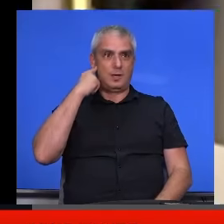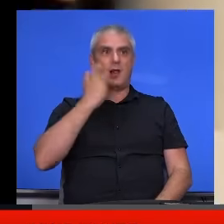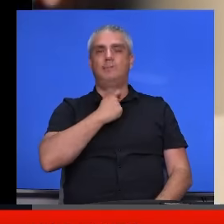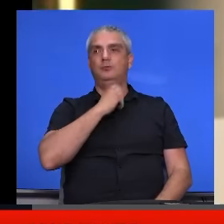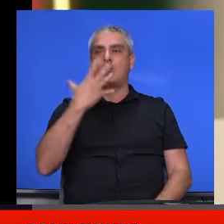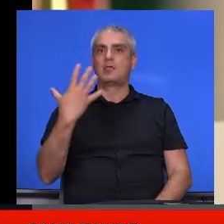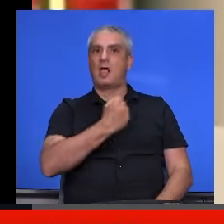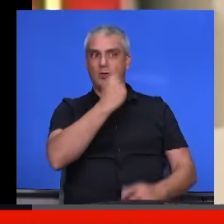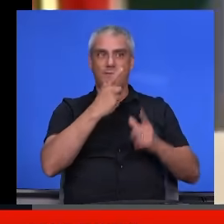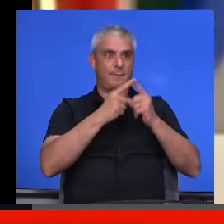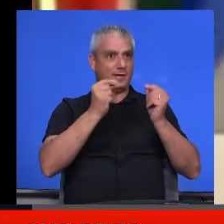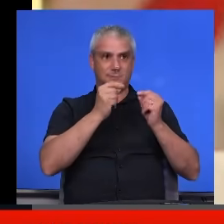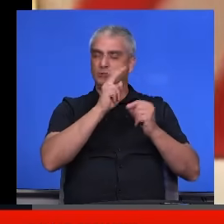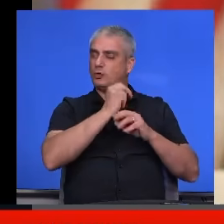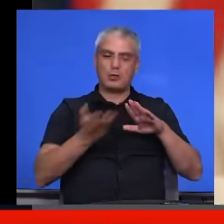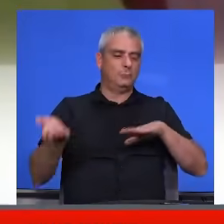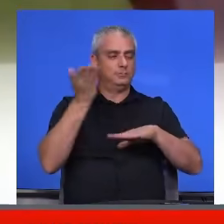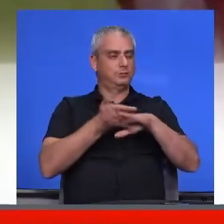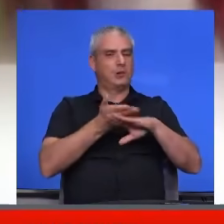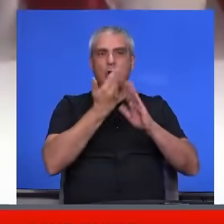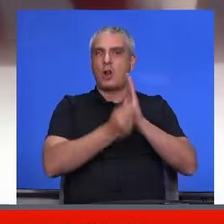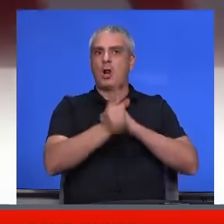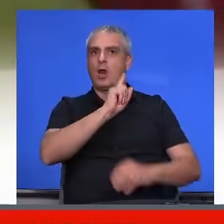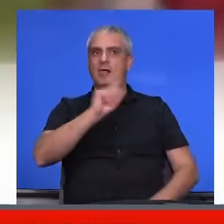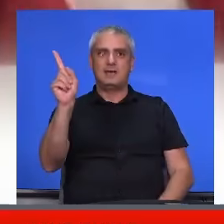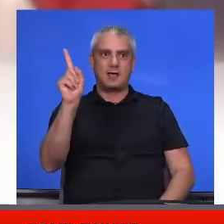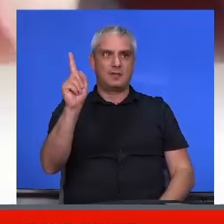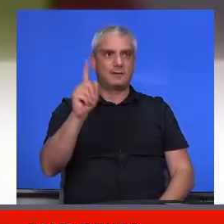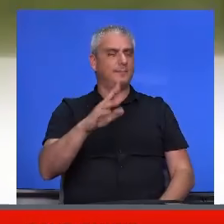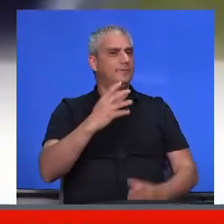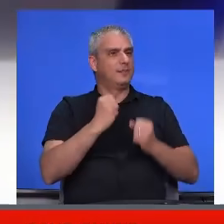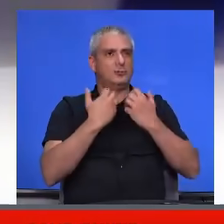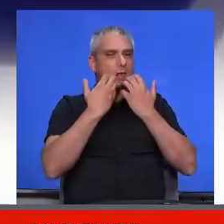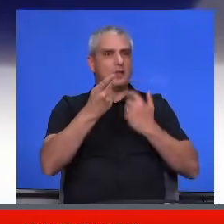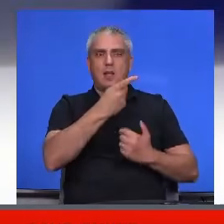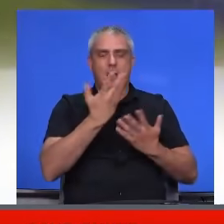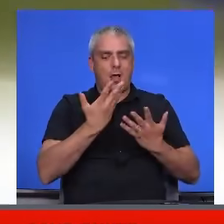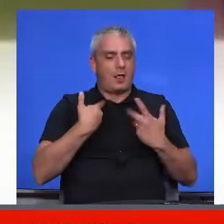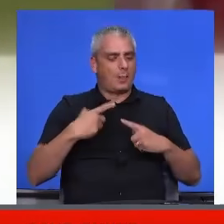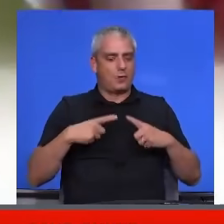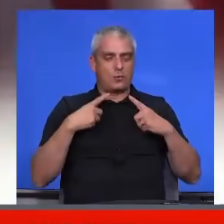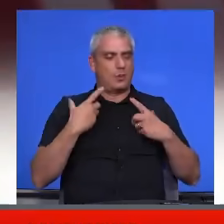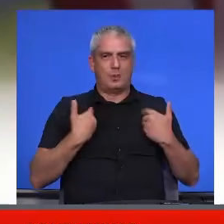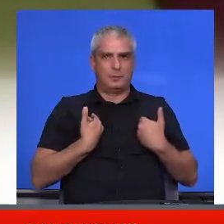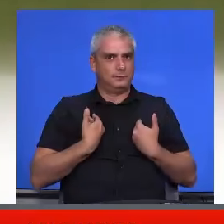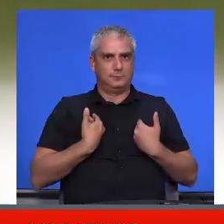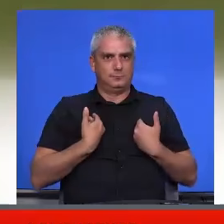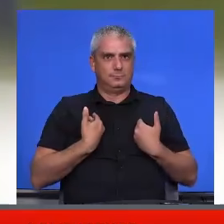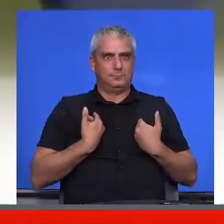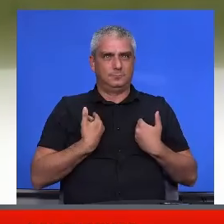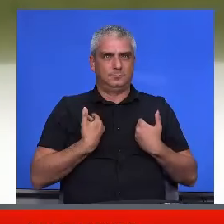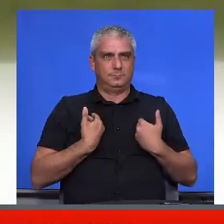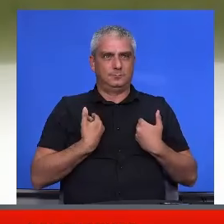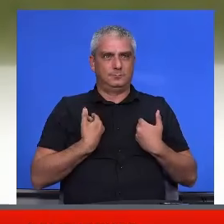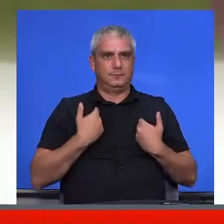בעזה, שהנושא לא ירד מהכותרות. How we are living is hard to describe to you. We